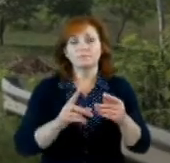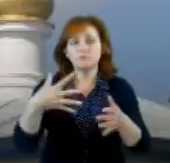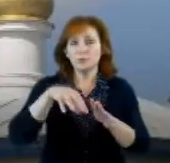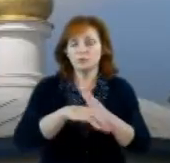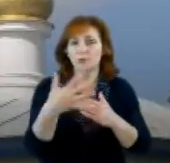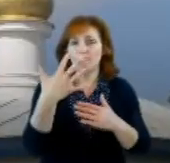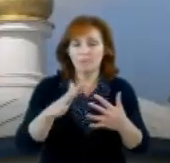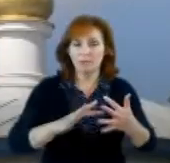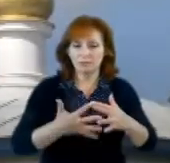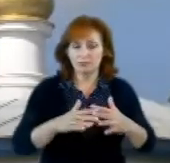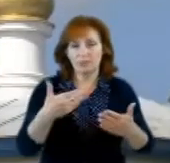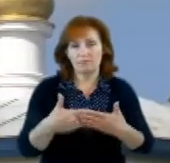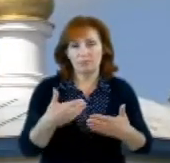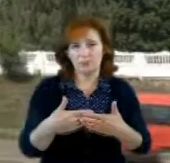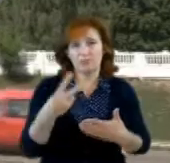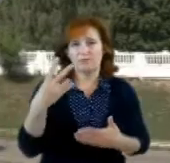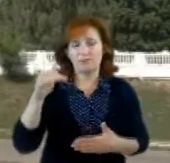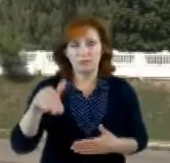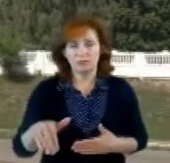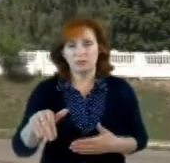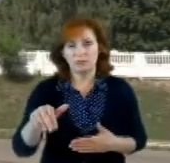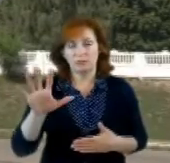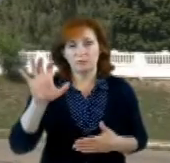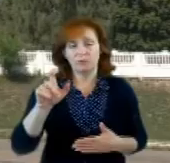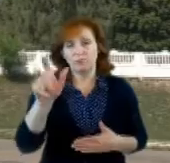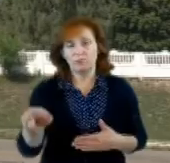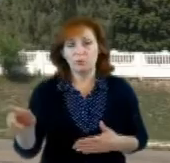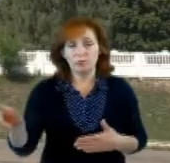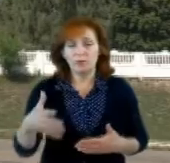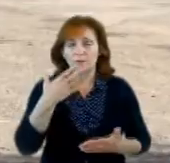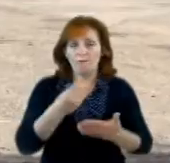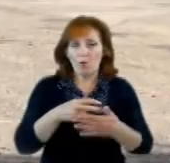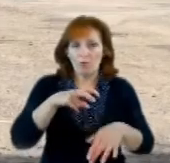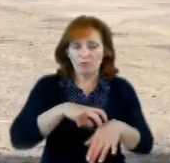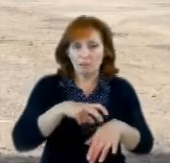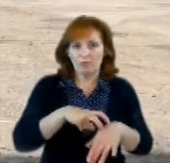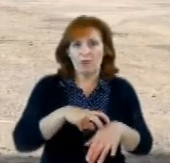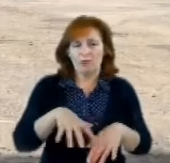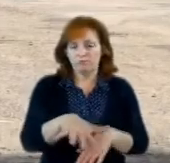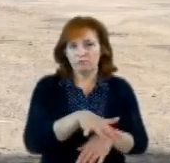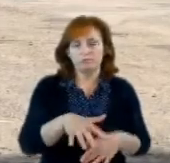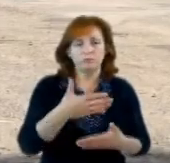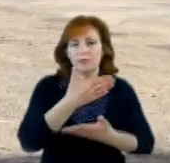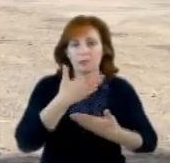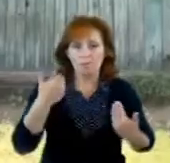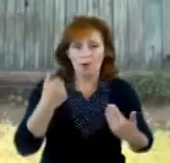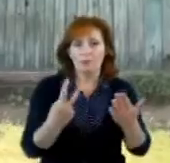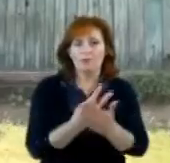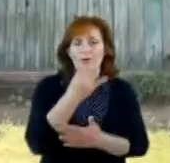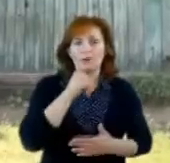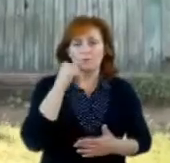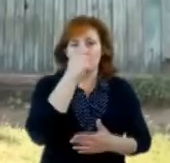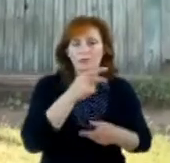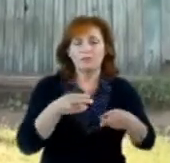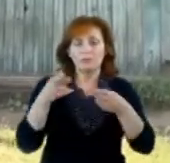населенням приблизно 2,5 тисячі людей. Свого лікаря округ не має. Надія двічі на рік їздить в Сосницю на огляд та